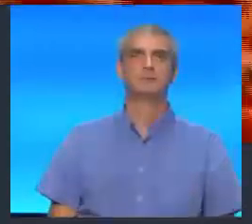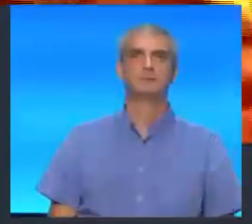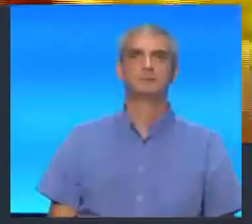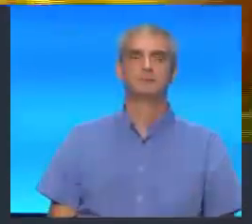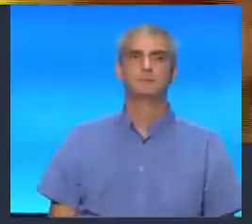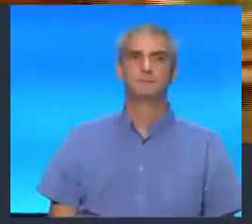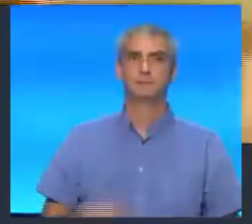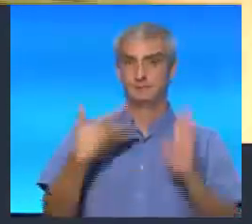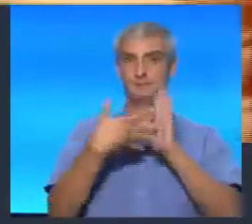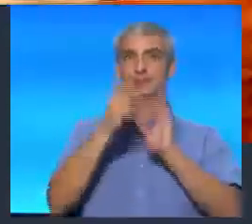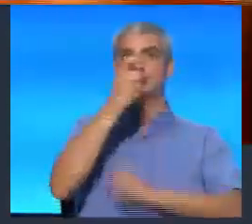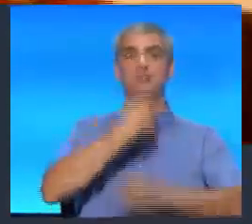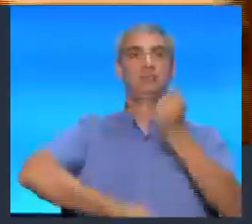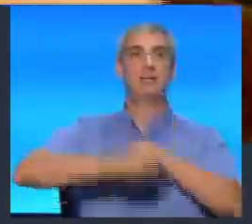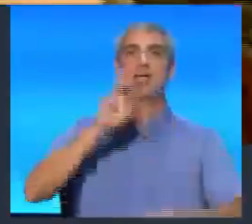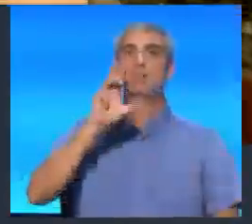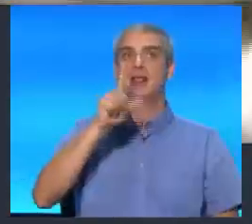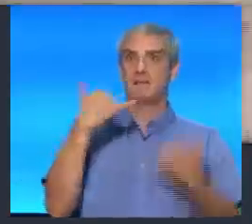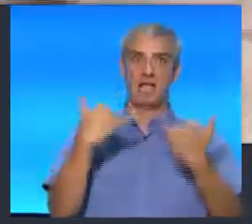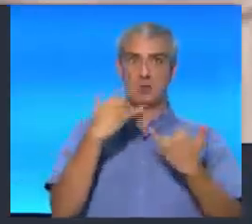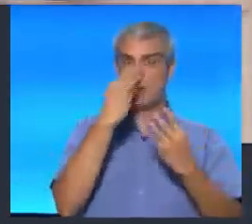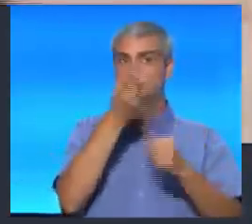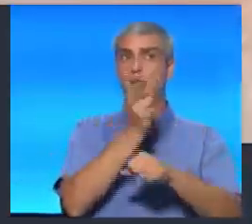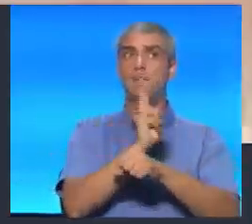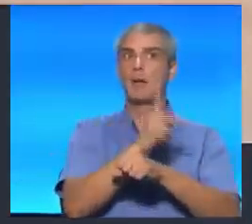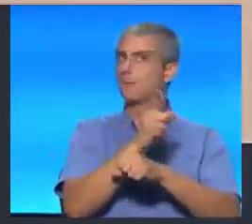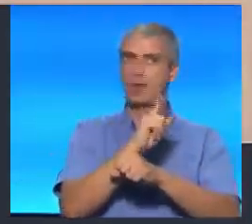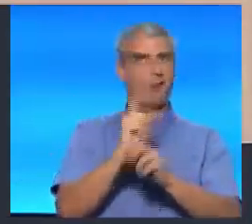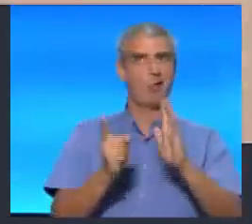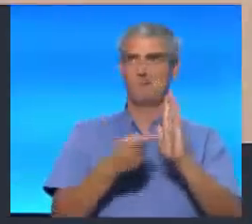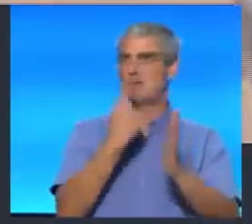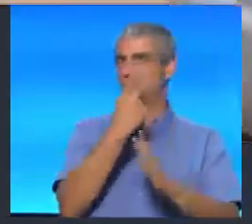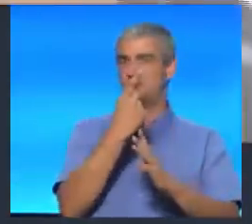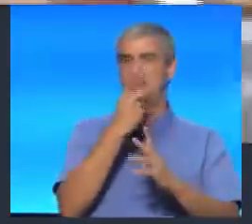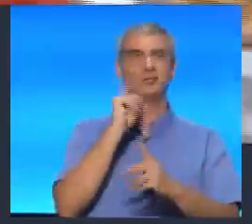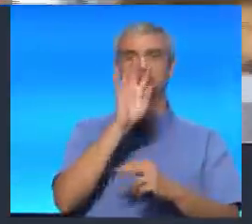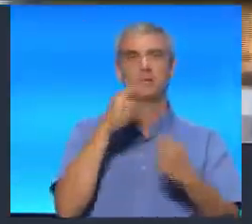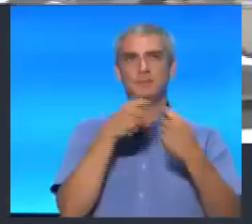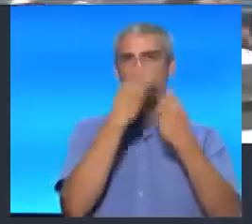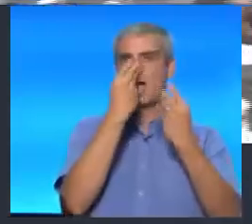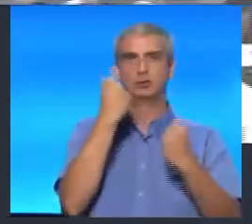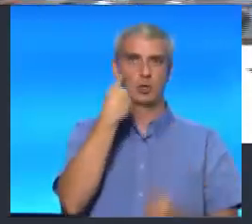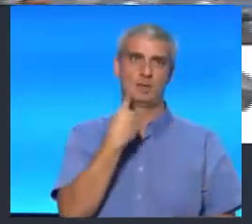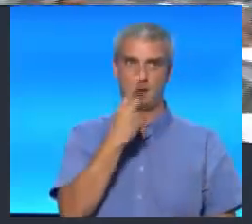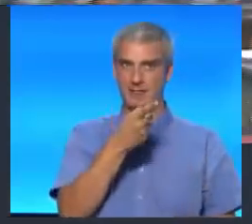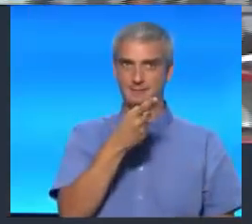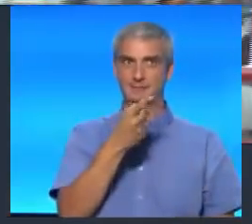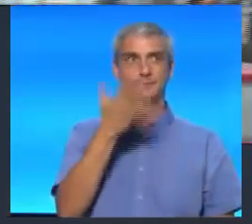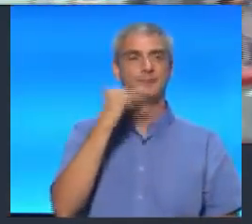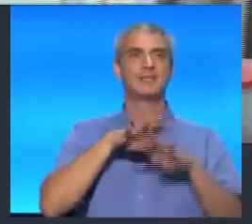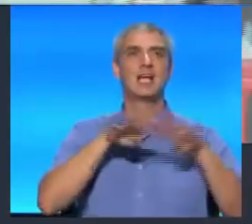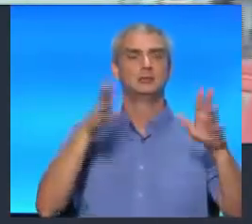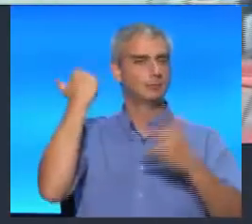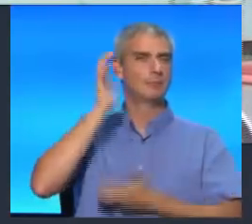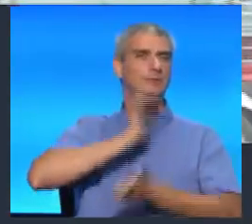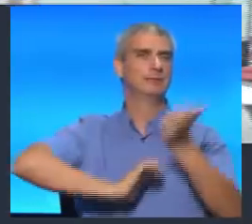חקירתו של איש העסקים רמי לוי היום בחשד למרמה היא לא הפעם הראשונה שבה נקשר שמו לחשדות פליליים. גם הרשת שלו הסתבכה